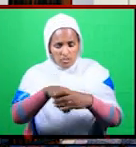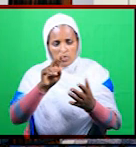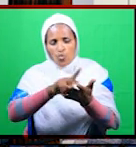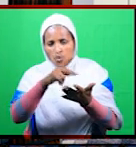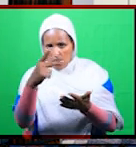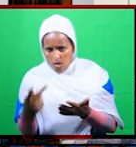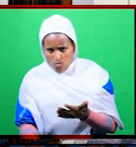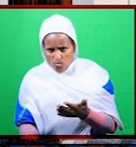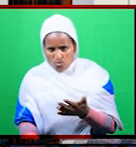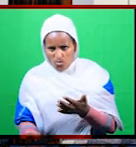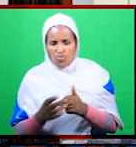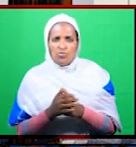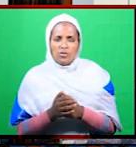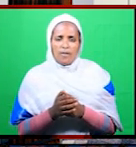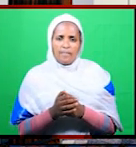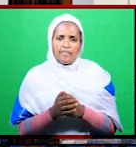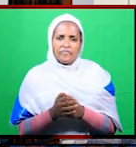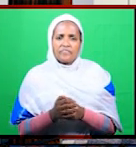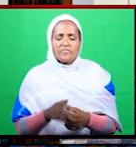ውስጥ ይወድቃሉ።